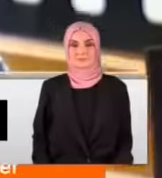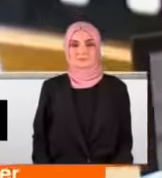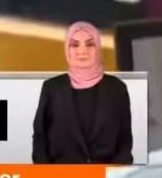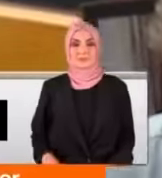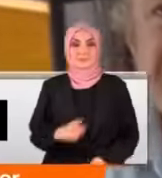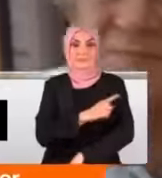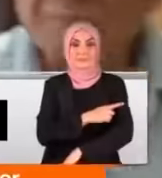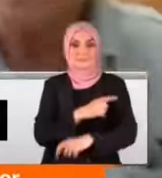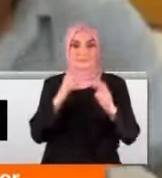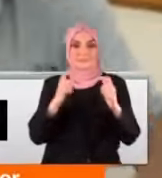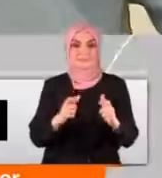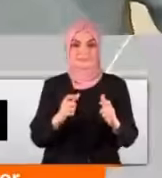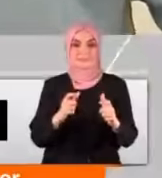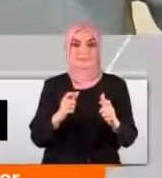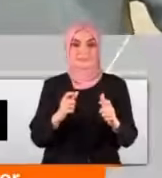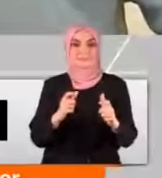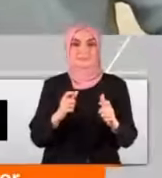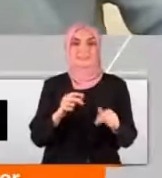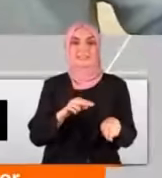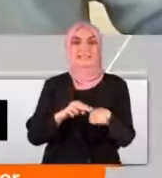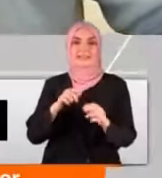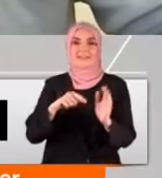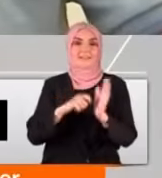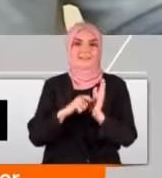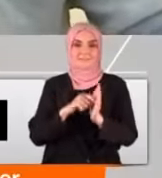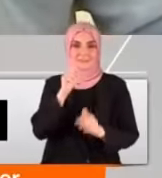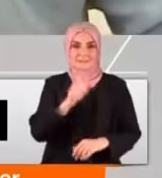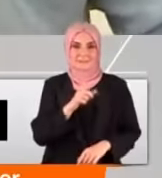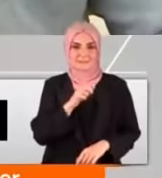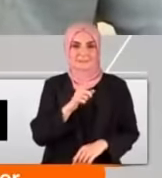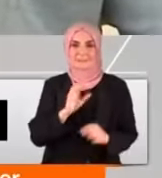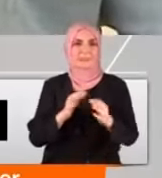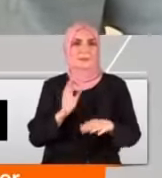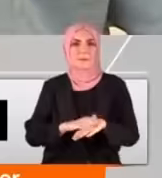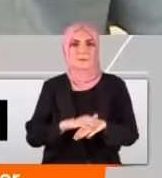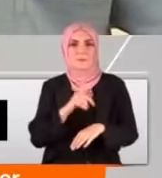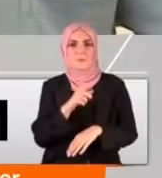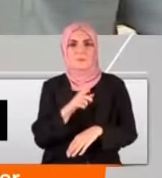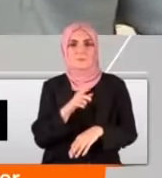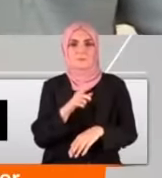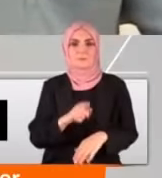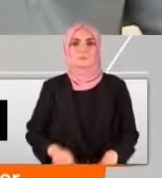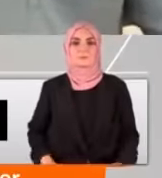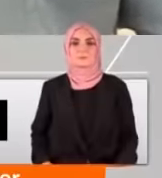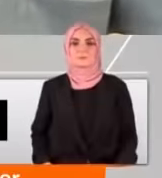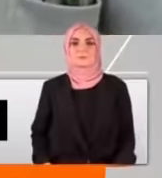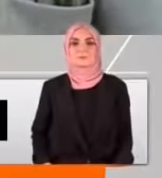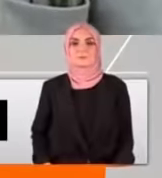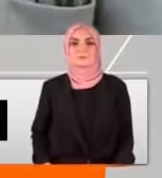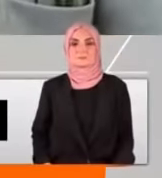Sınıfın kikiriği Gazanfer Şener. Kikirik ne yapıyordu Hababam sınıfında? Kikirik erketeydi.